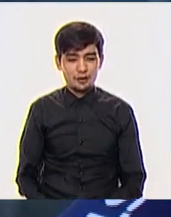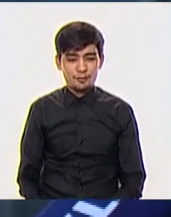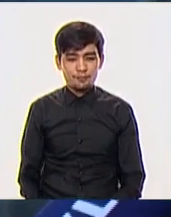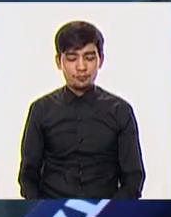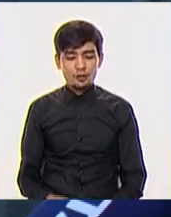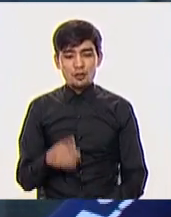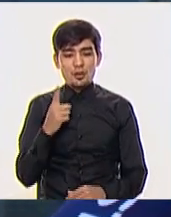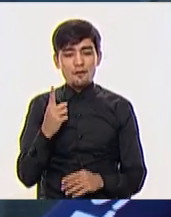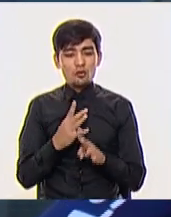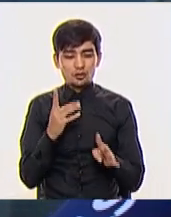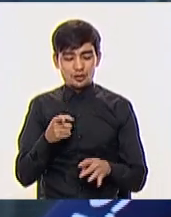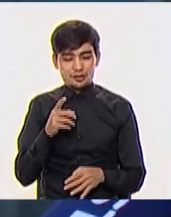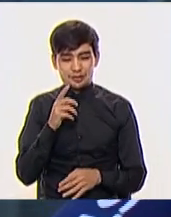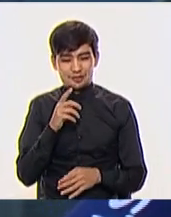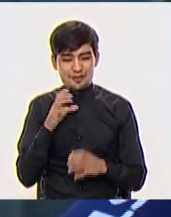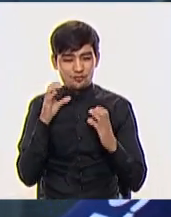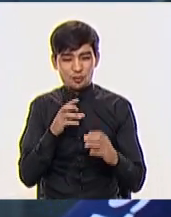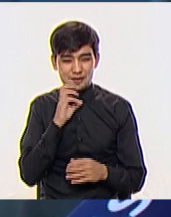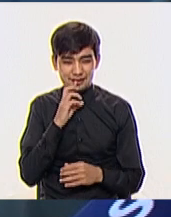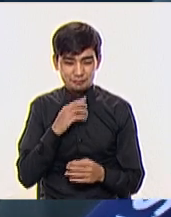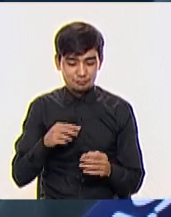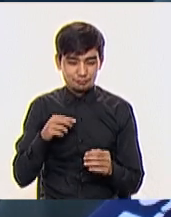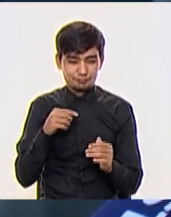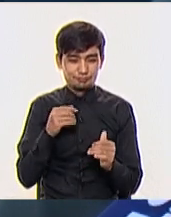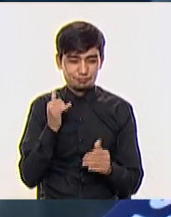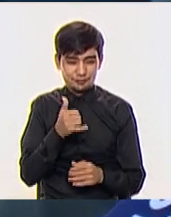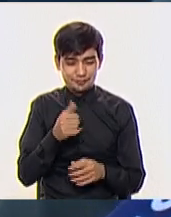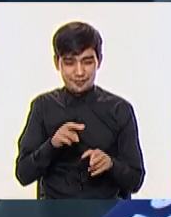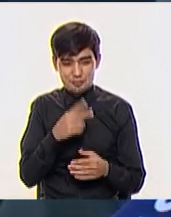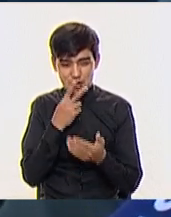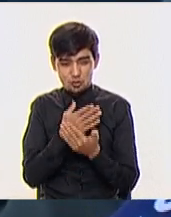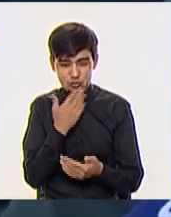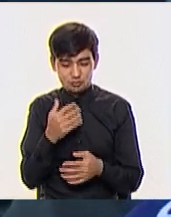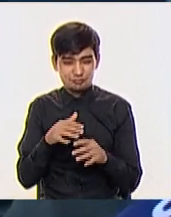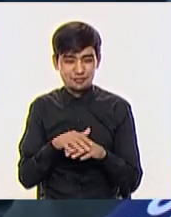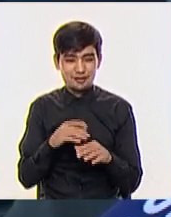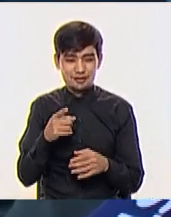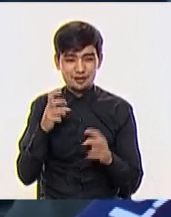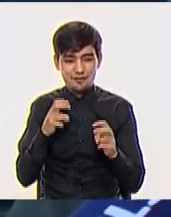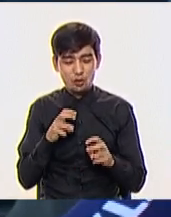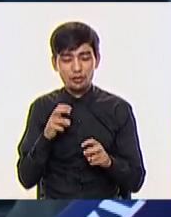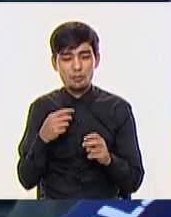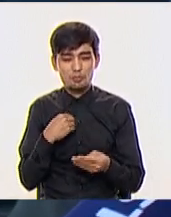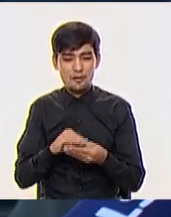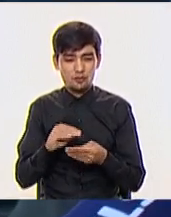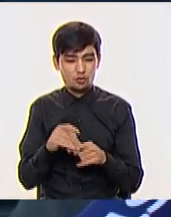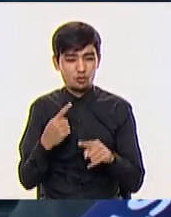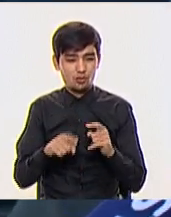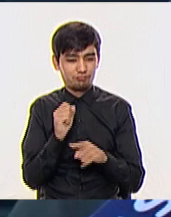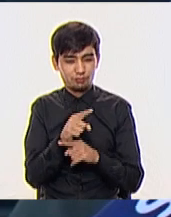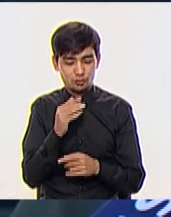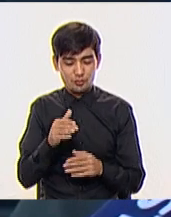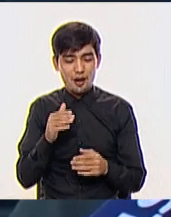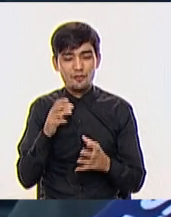получается. Жаңа автобустардың жанармай шығыны мен жолаушылар легін көрсететін қондырғылары болған жоқ. Осыны ескеріп, зауыттан қайта алдыртамыз. Тасымалдаушыларға